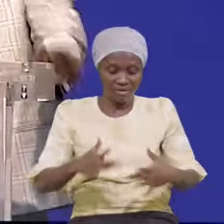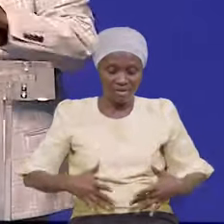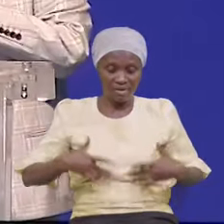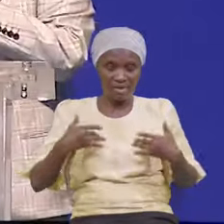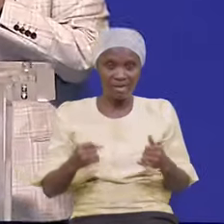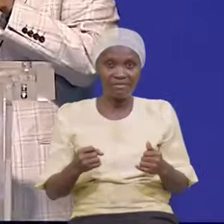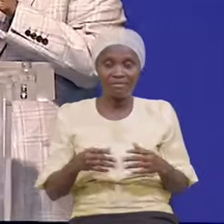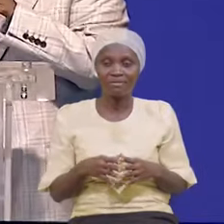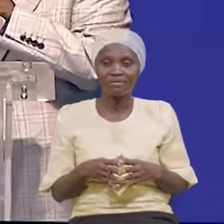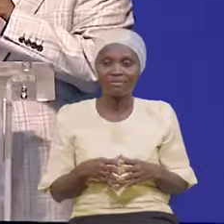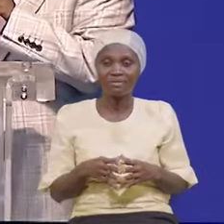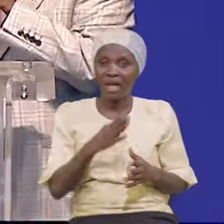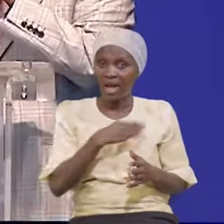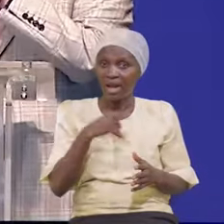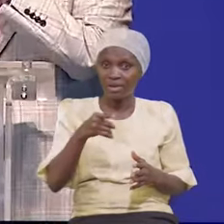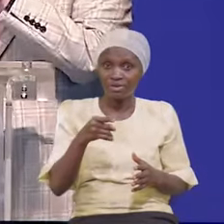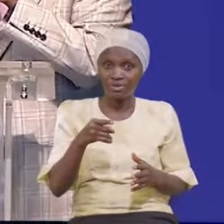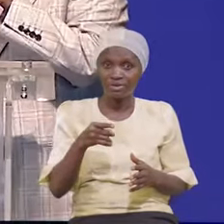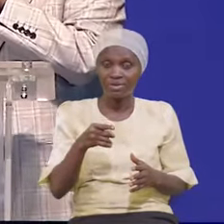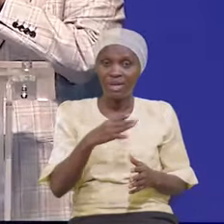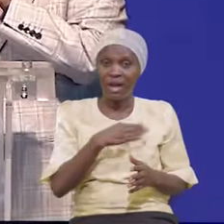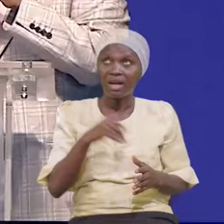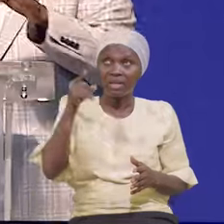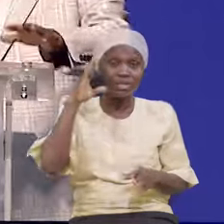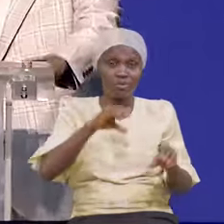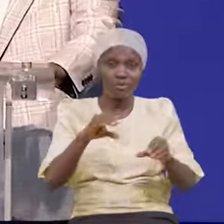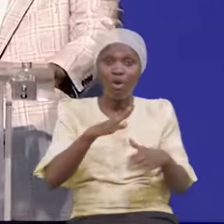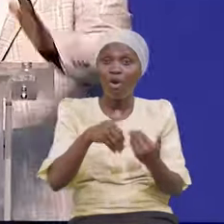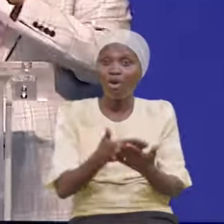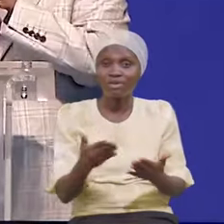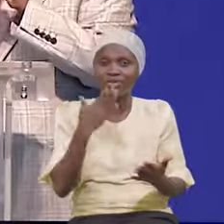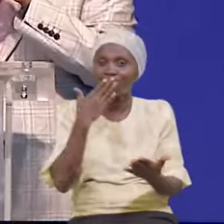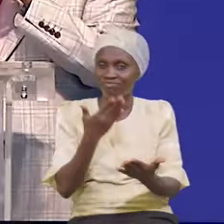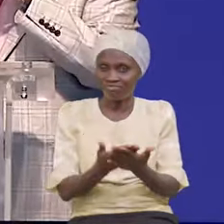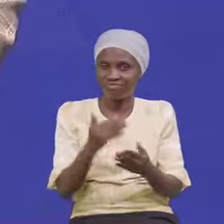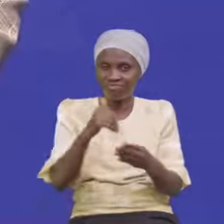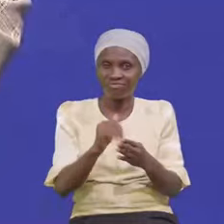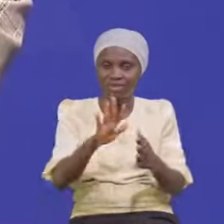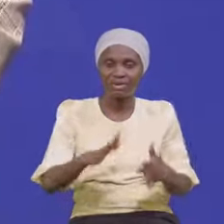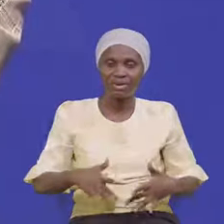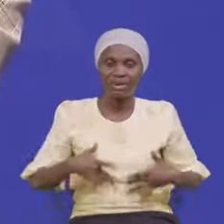జీవితానికి విడుదల. And he will do all things well in your life. అవన్నీ కూడా మీ జీవితంలో సమస్తమైన బాగుగా చేస్తారు.